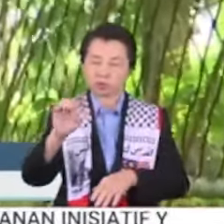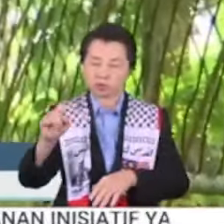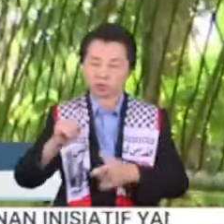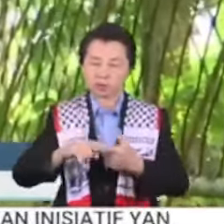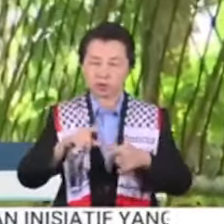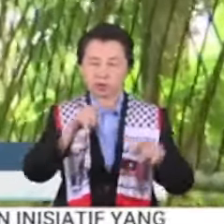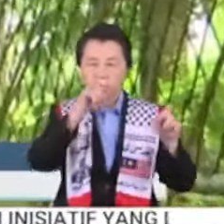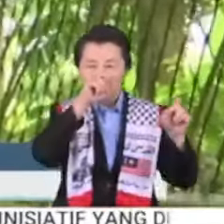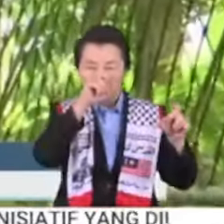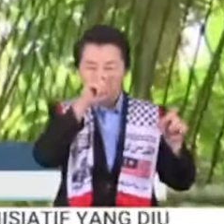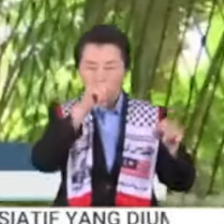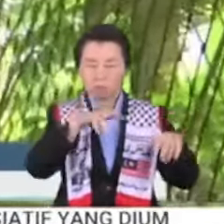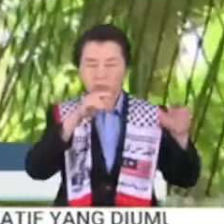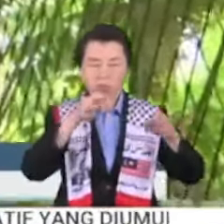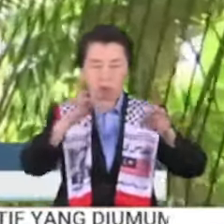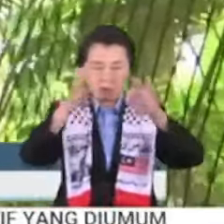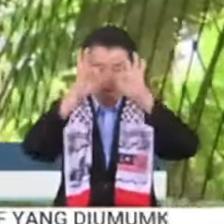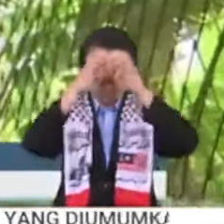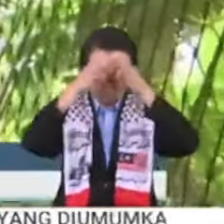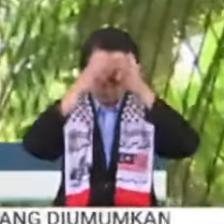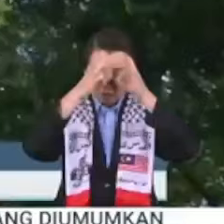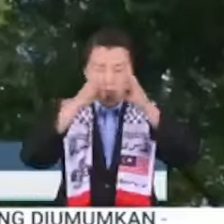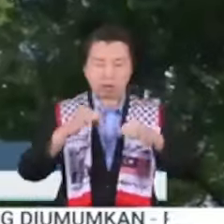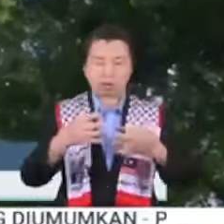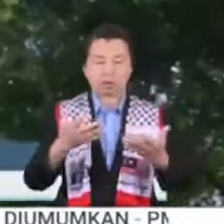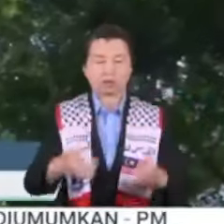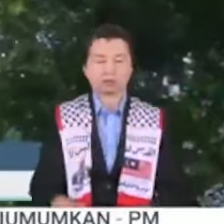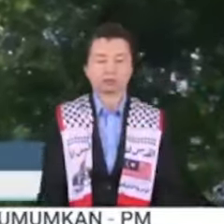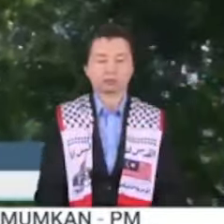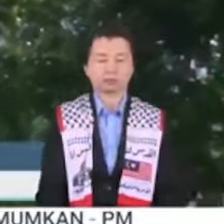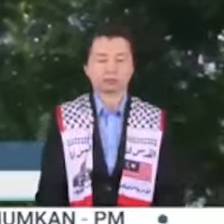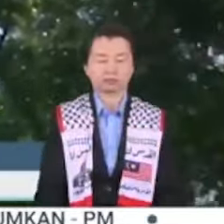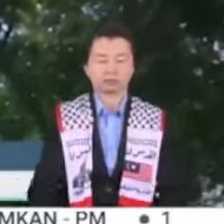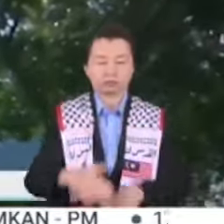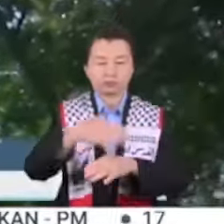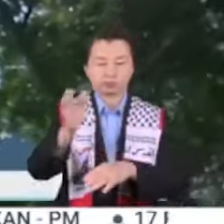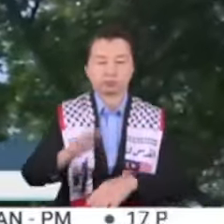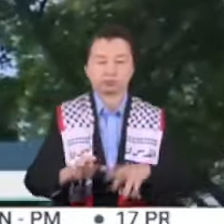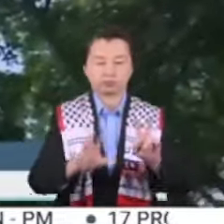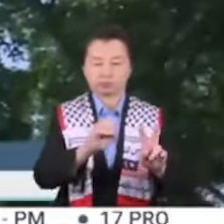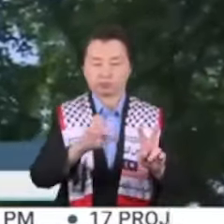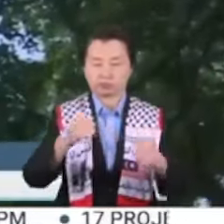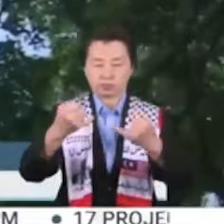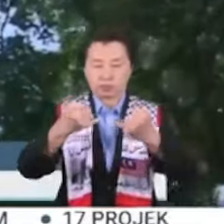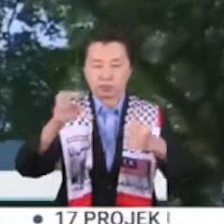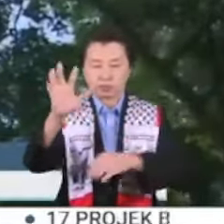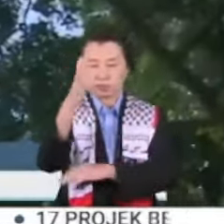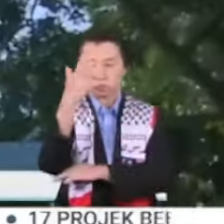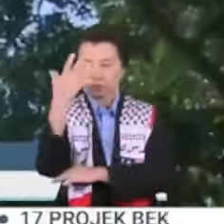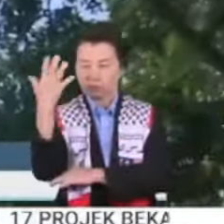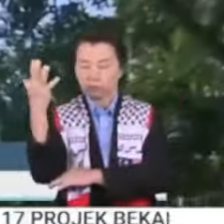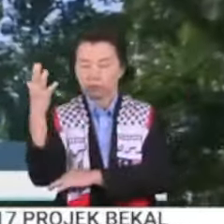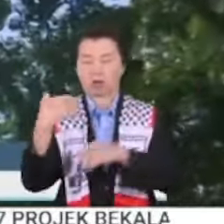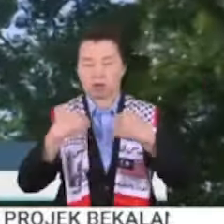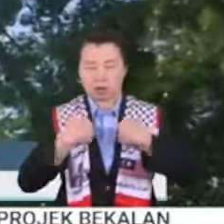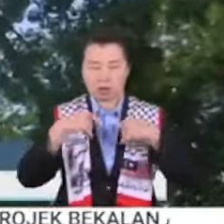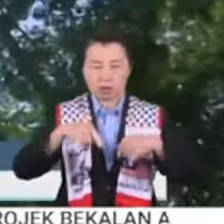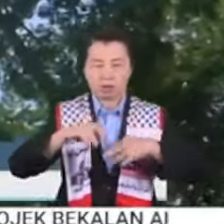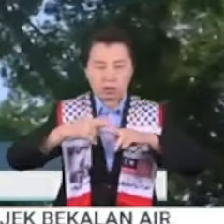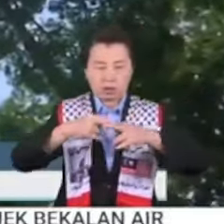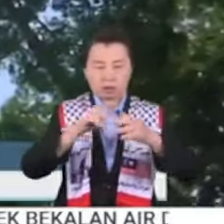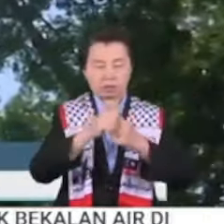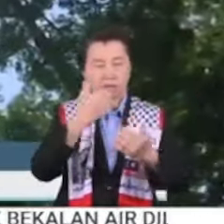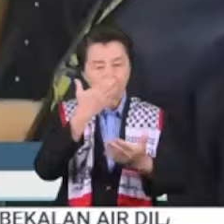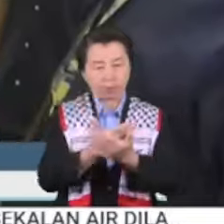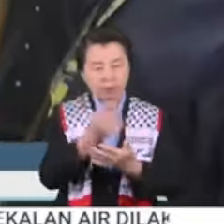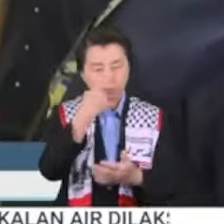helang dan burung hantu yang jarang ditemui di tempat lain. Lebih 200 spesies pokok turut ditanam di sini yang diselenggara dengan